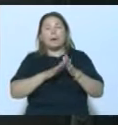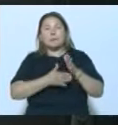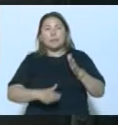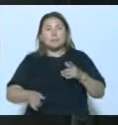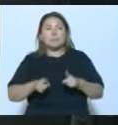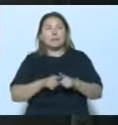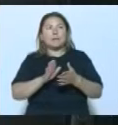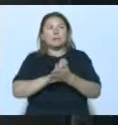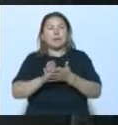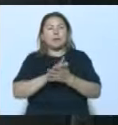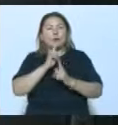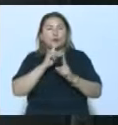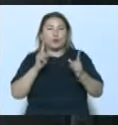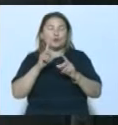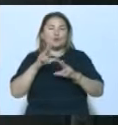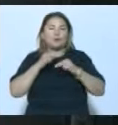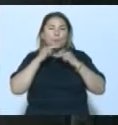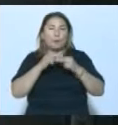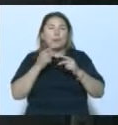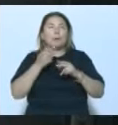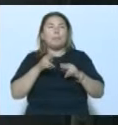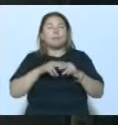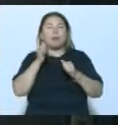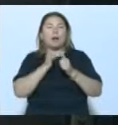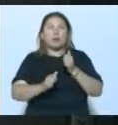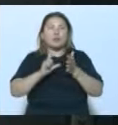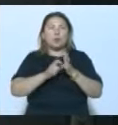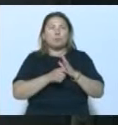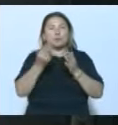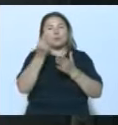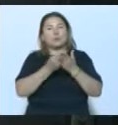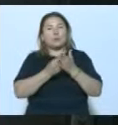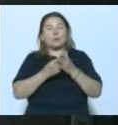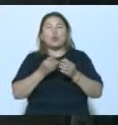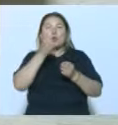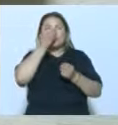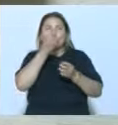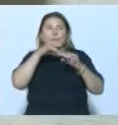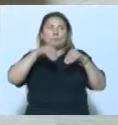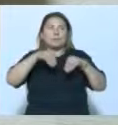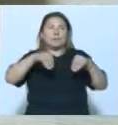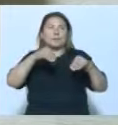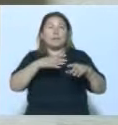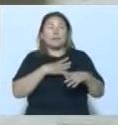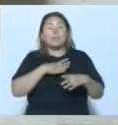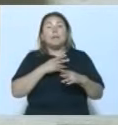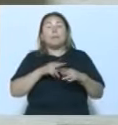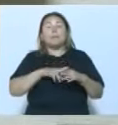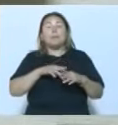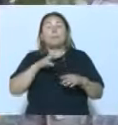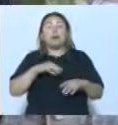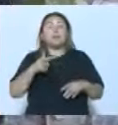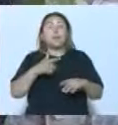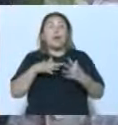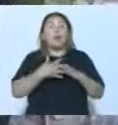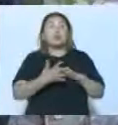тұрғындар тазалыққа ерекше мән береді. Сондай-ақ әр қабатқа суретіліп, гүл отырғызған. Ал Жанзақ Күпов Маңғыстау